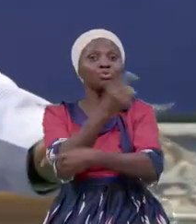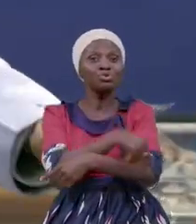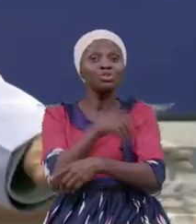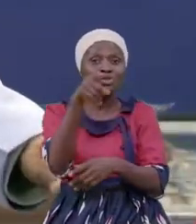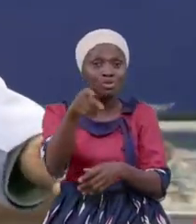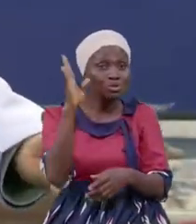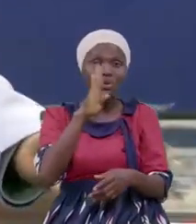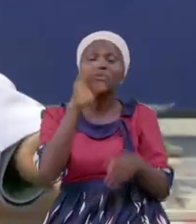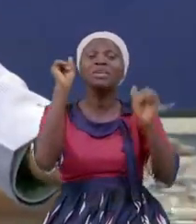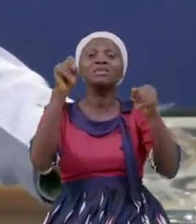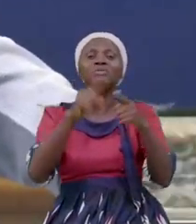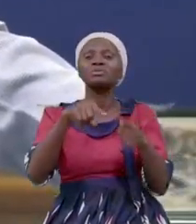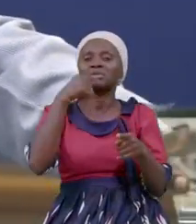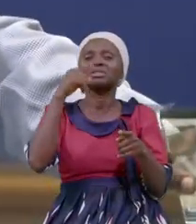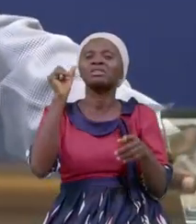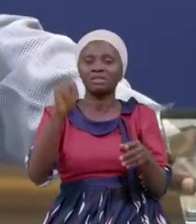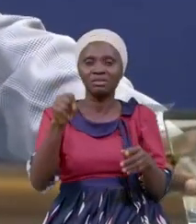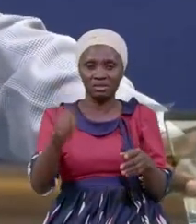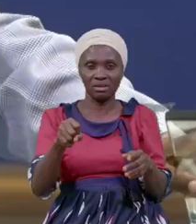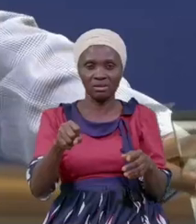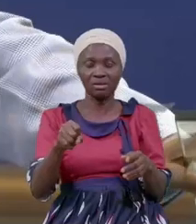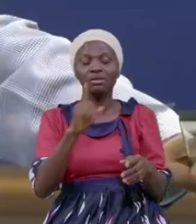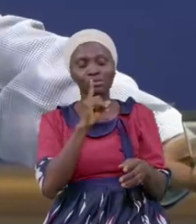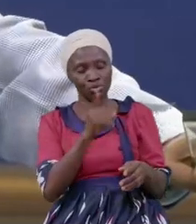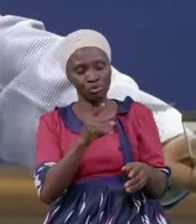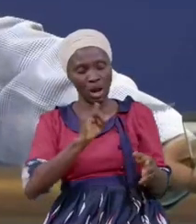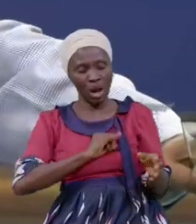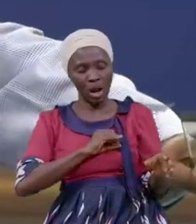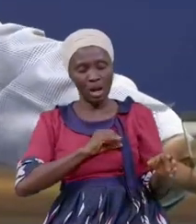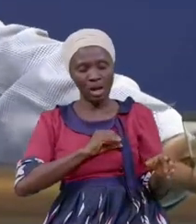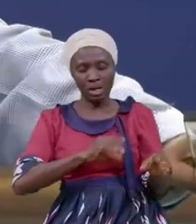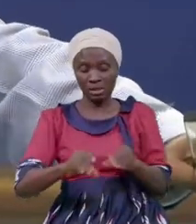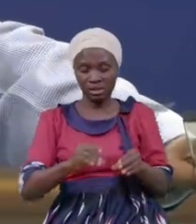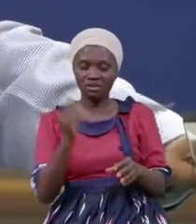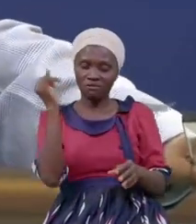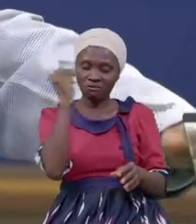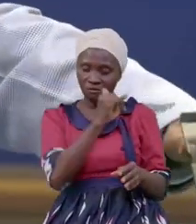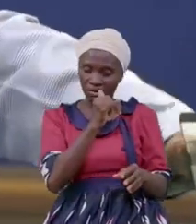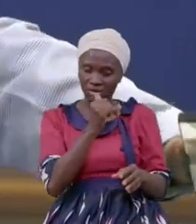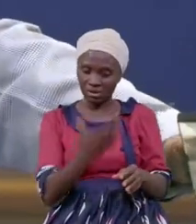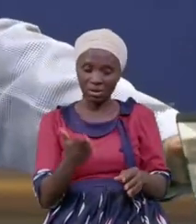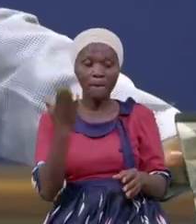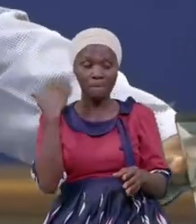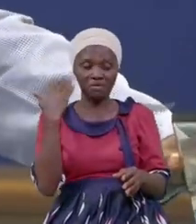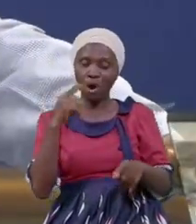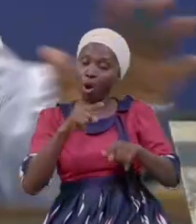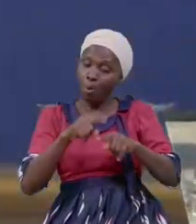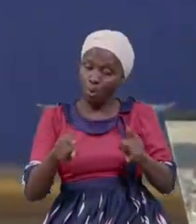pourras dire oui j'ai fait une chose insensée mais je ne suis pas une femme